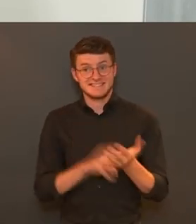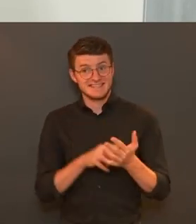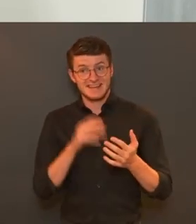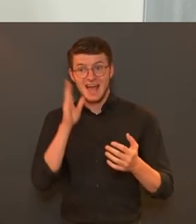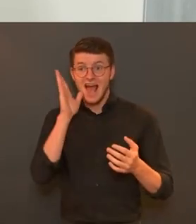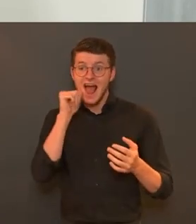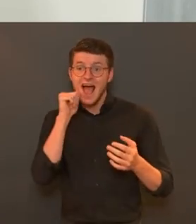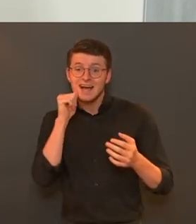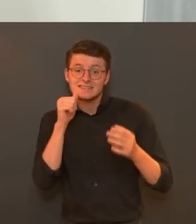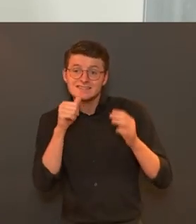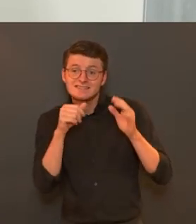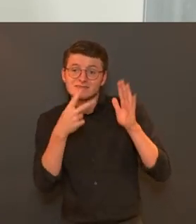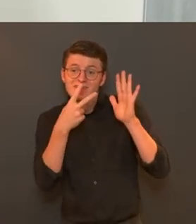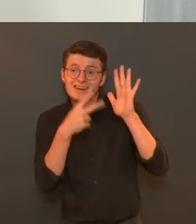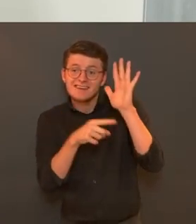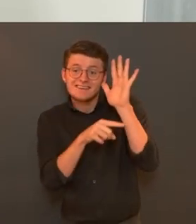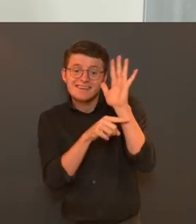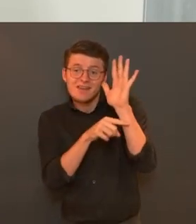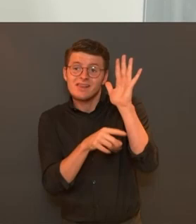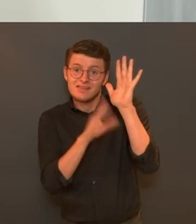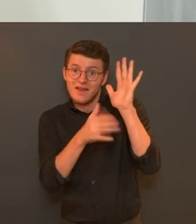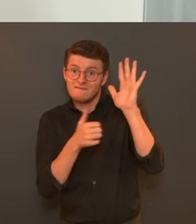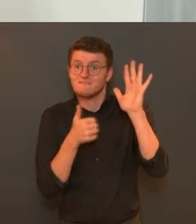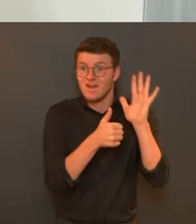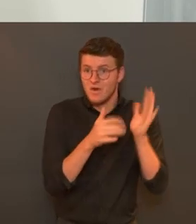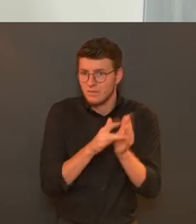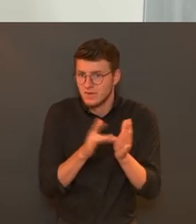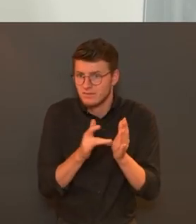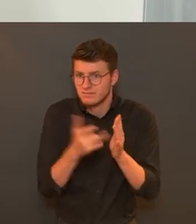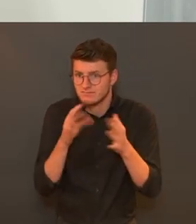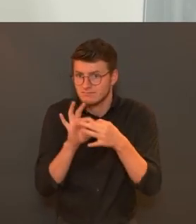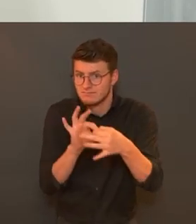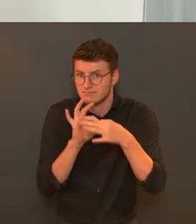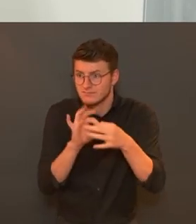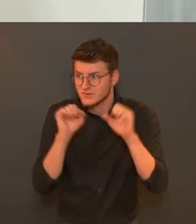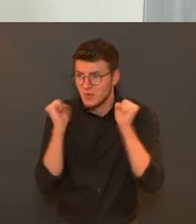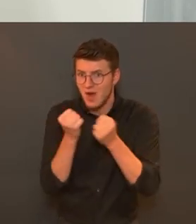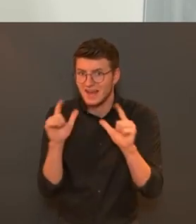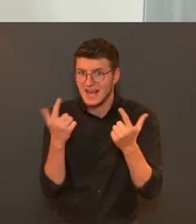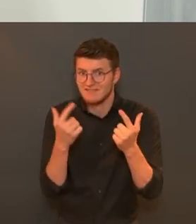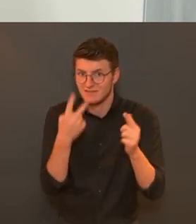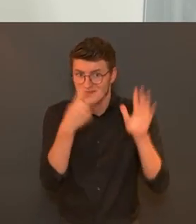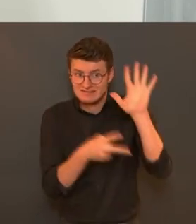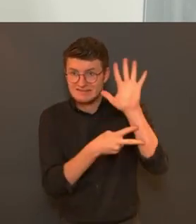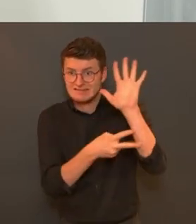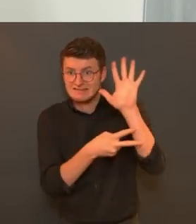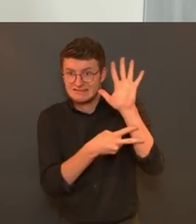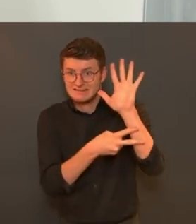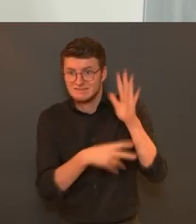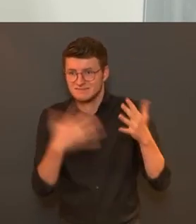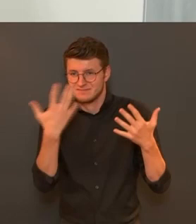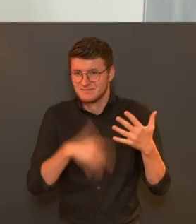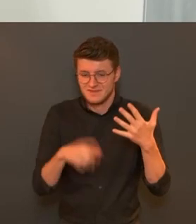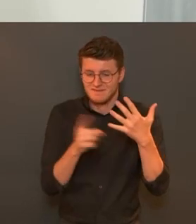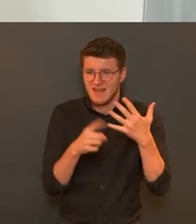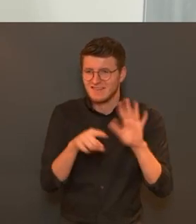connaissent les 2 dernières règles parce que ces 2 dernières règles concernent notre vie sociale. La 5e règle